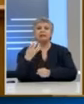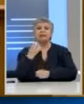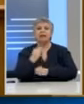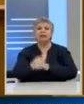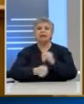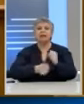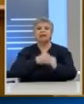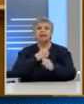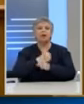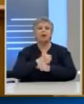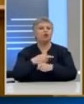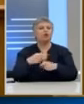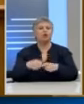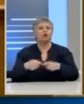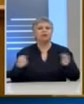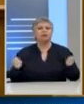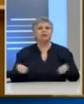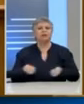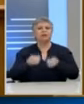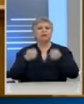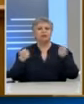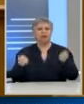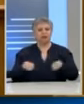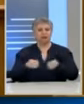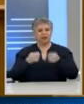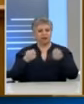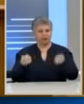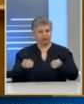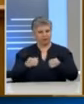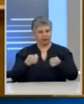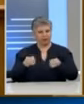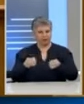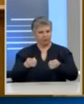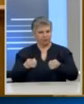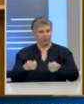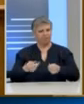εργατικών κατοικιών. Παρακαλώ.